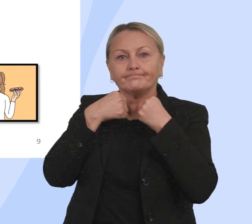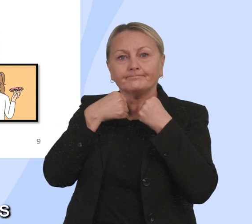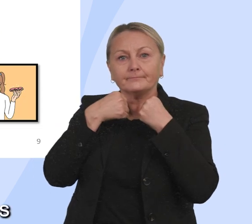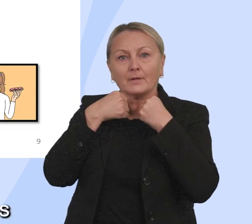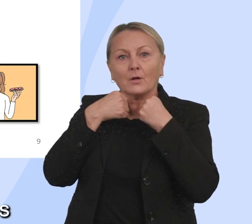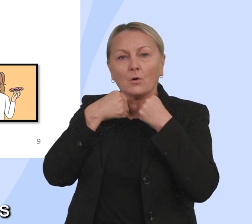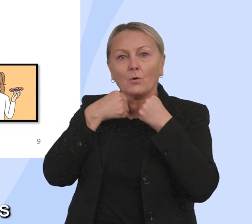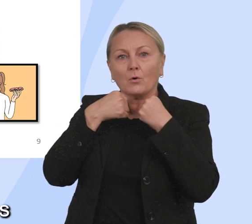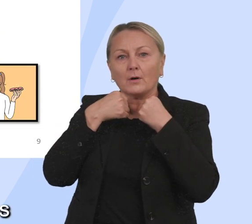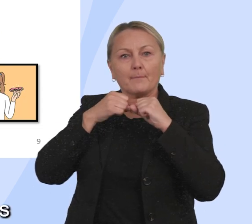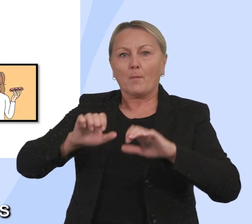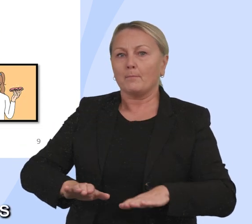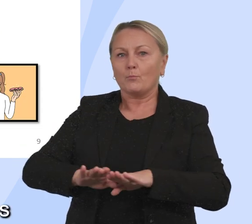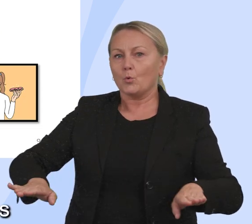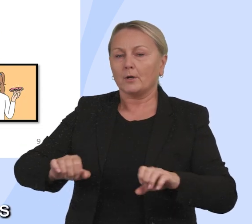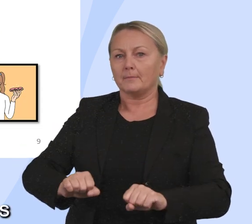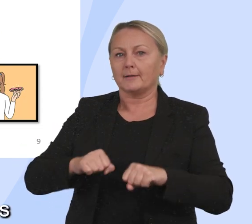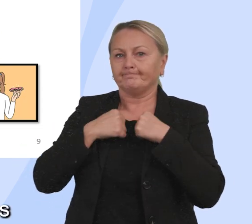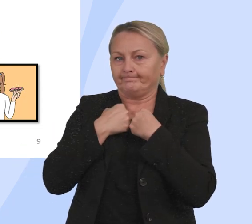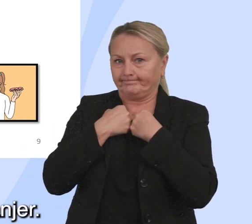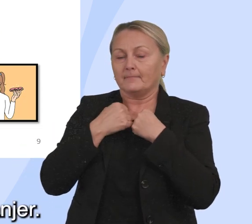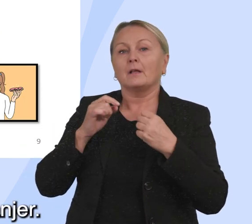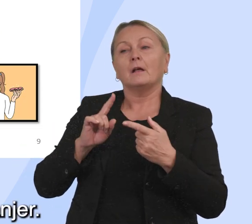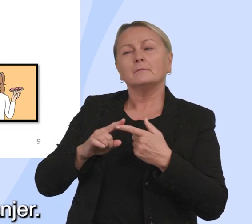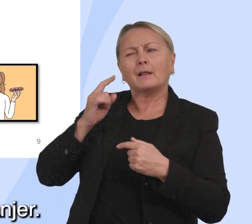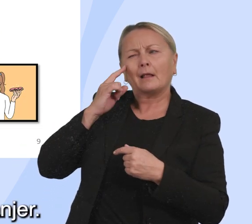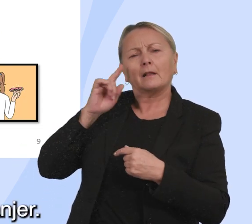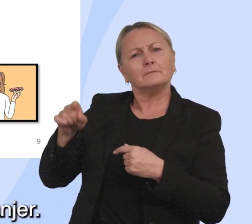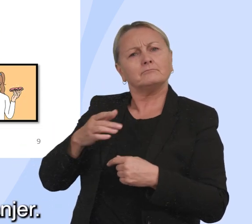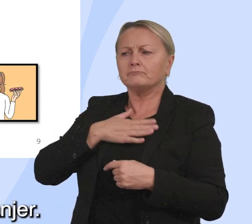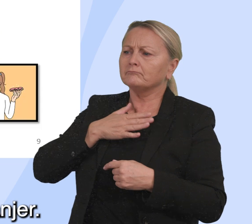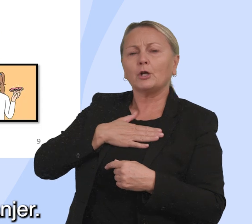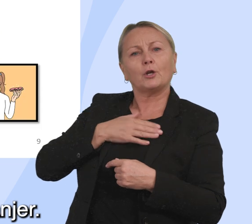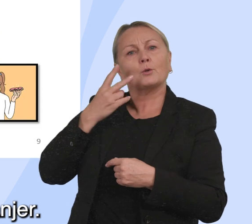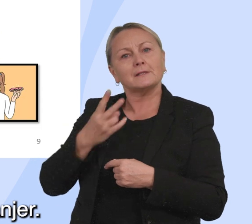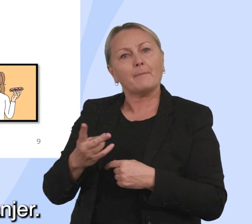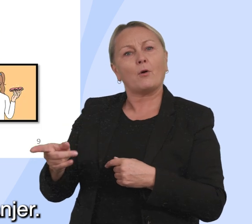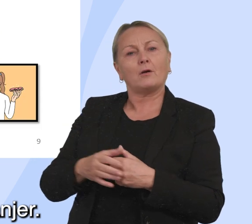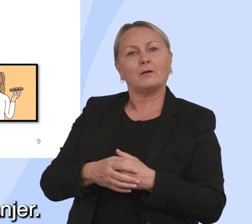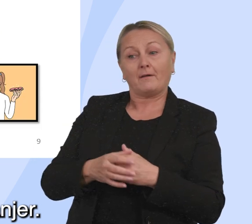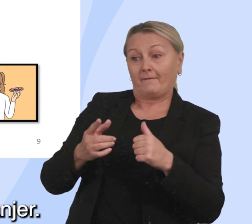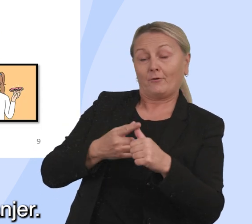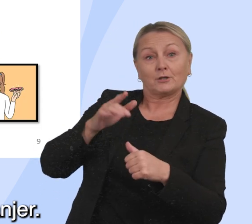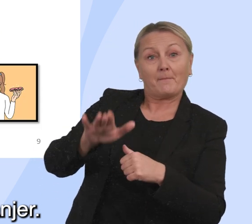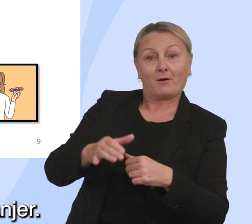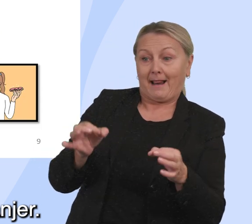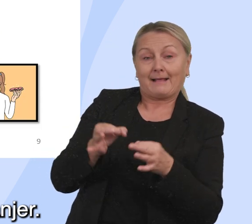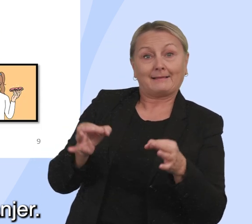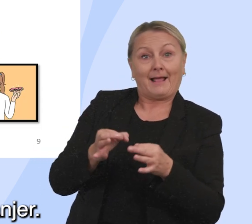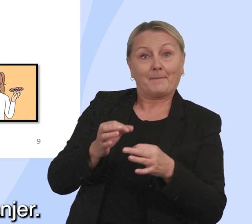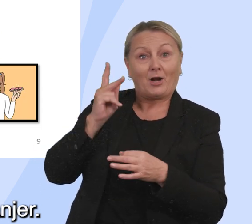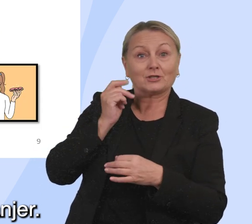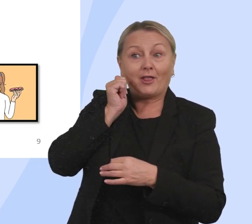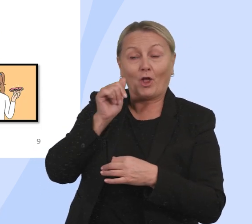på bordet, men jeg tænkte, han synes måske, det var hyggeligt at se på det første barn lege med kastanjer. Så jeg stillede dem